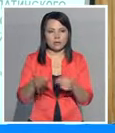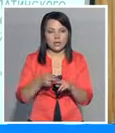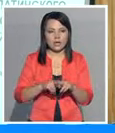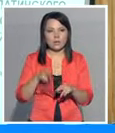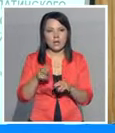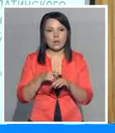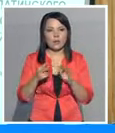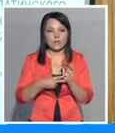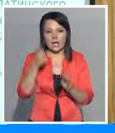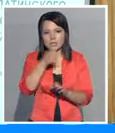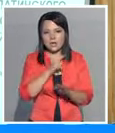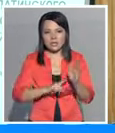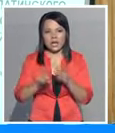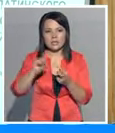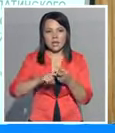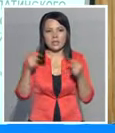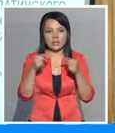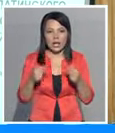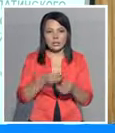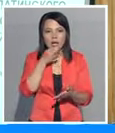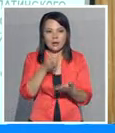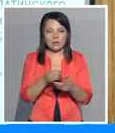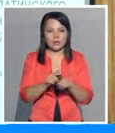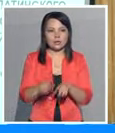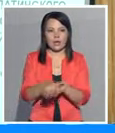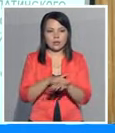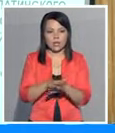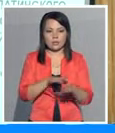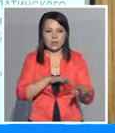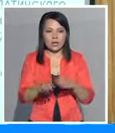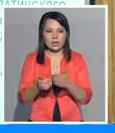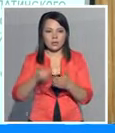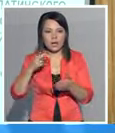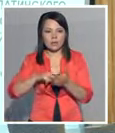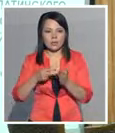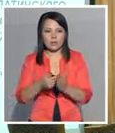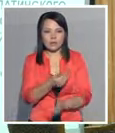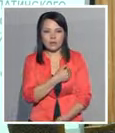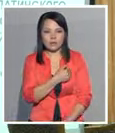Экспо 2017-ге сәйкес біз өзіміздің осы полигон туралы өзіміздің іс-әрекетімізді дәлелдеп көрсету.